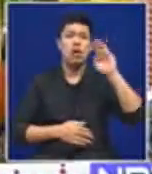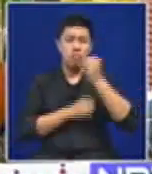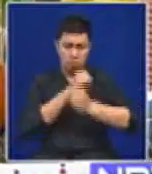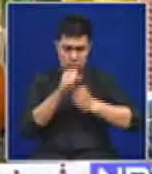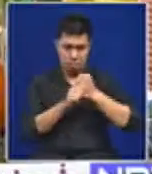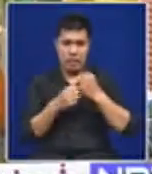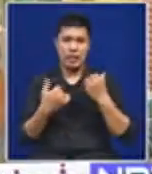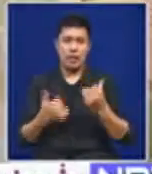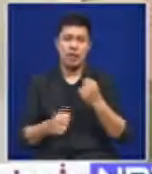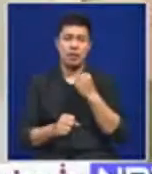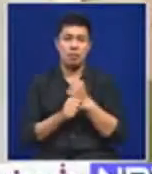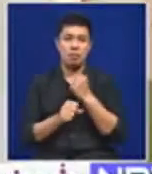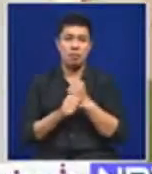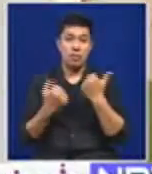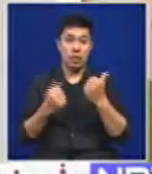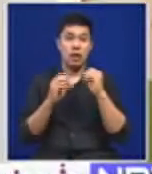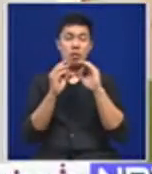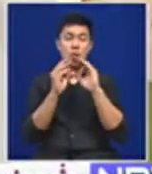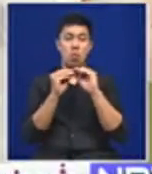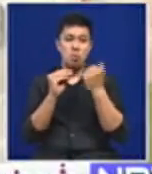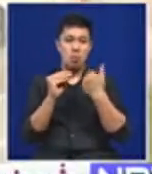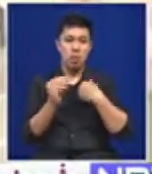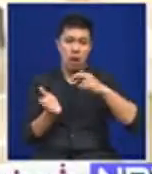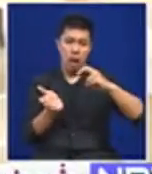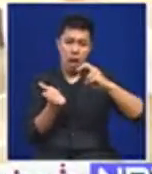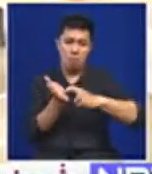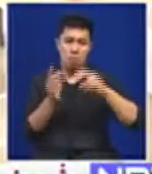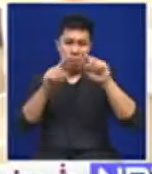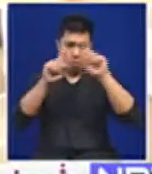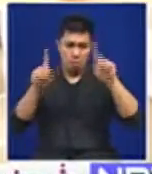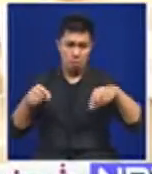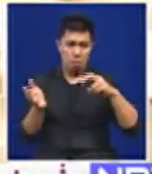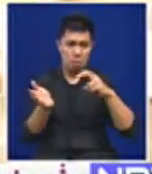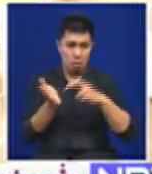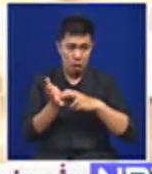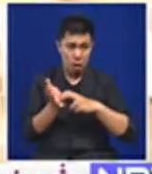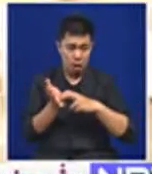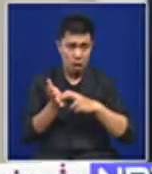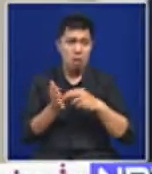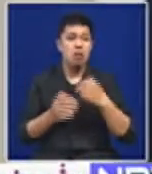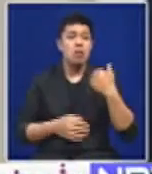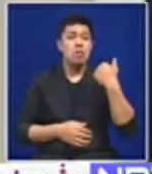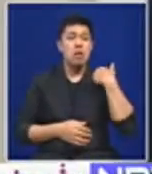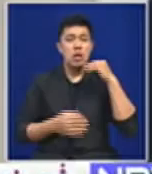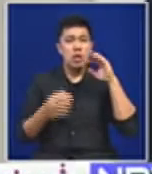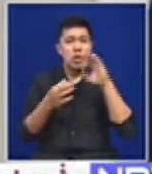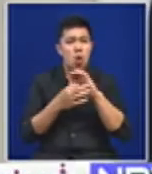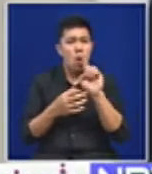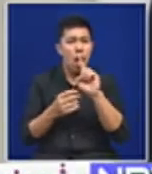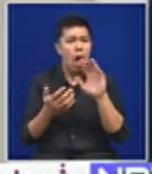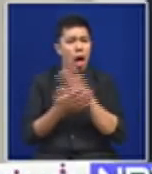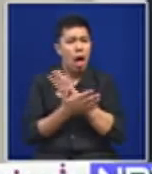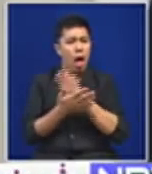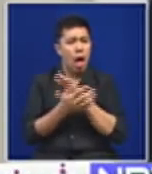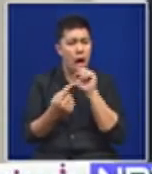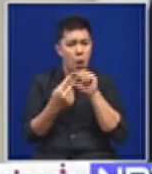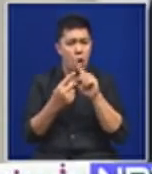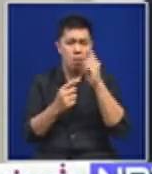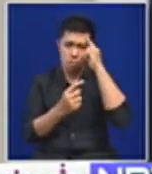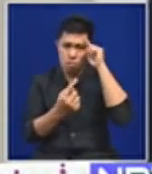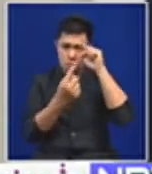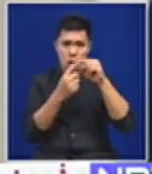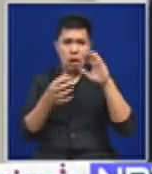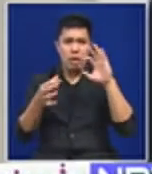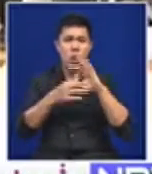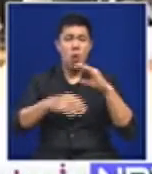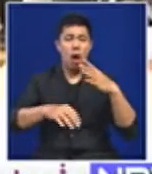นี้การประชุมครั้งนี้มีการรับรองเอกสารผลลัพธ์ Sunnylands Declaration ซึ่งเป็นเอกสารที่แสดงเจตนารมณ์ทาง